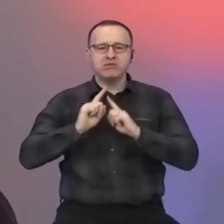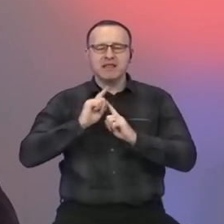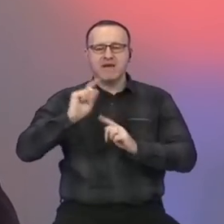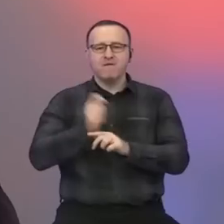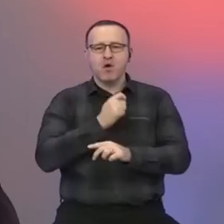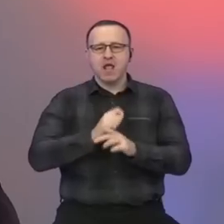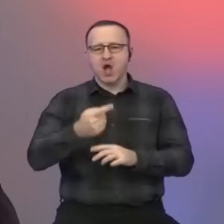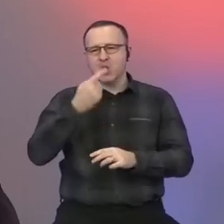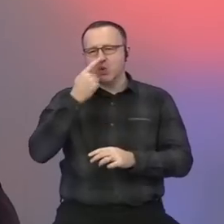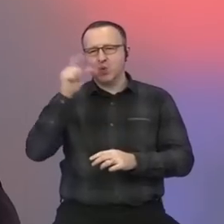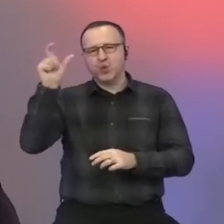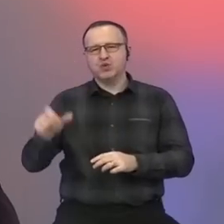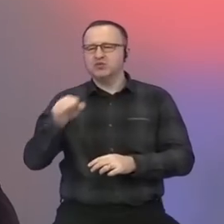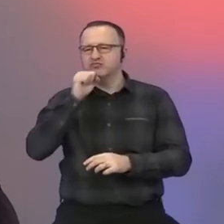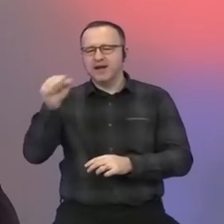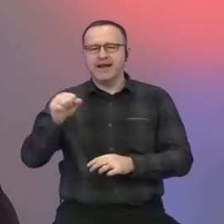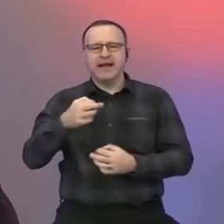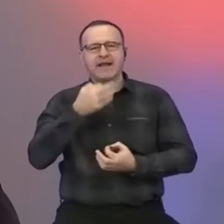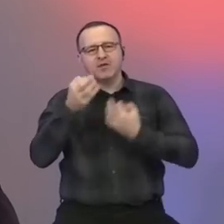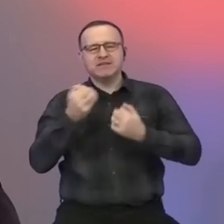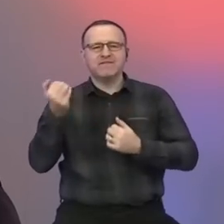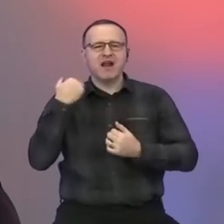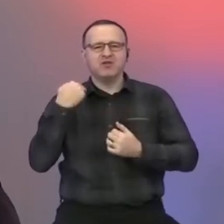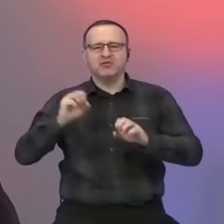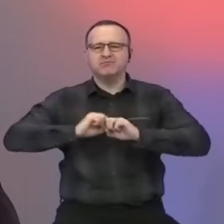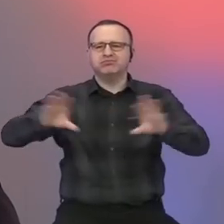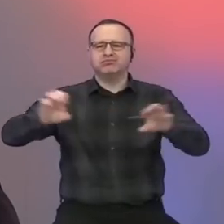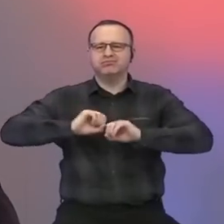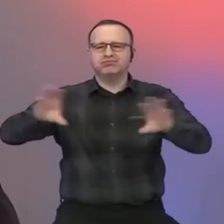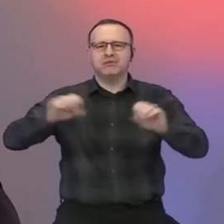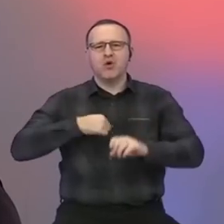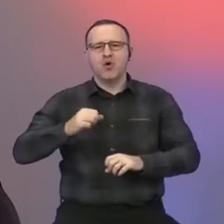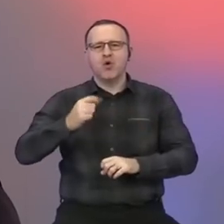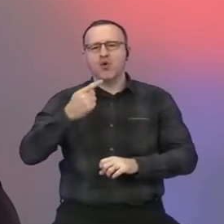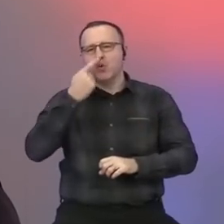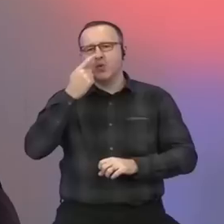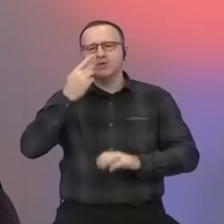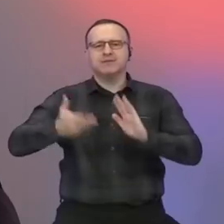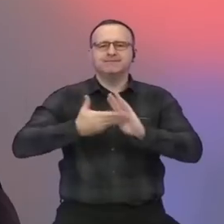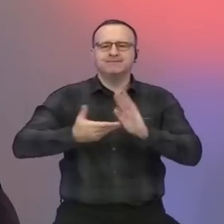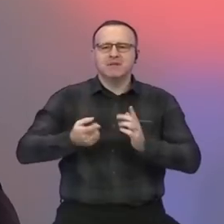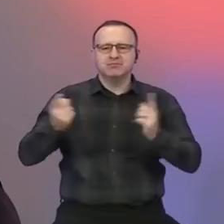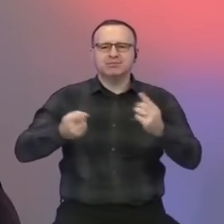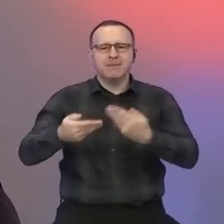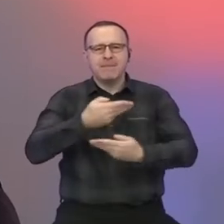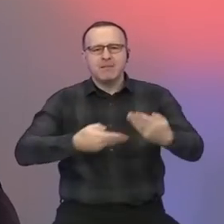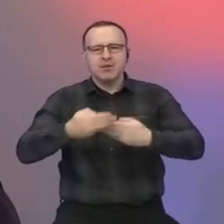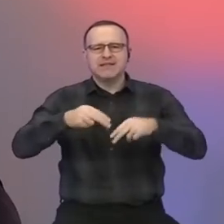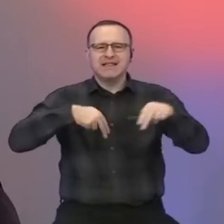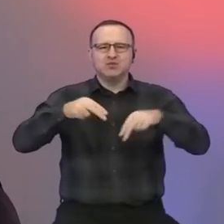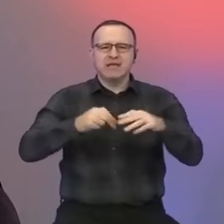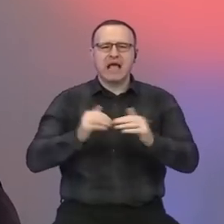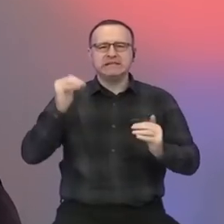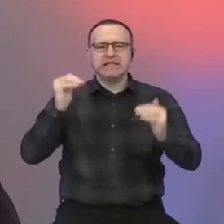trolovia produkujú dezinformácie. Ich cieľom je zaplaviť verejný priestor kremelskou propagandou, manipulovať diskusie a destabilizovať.